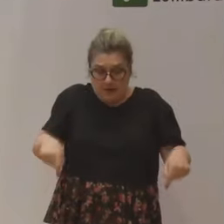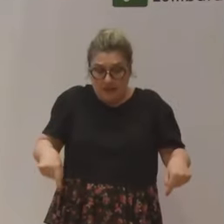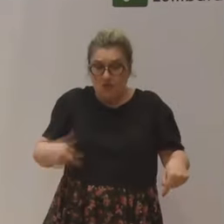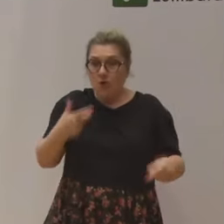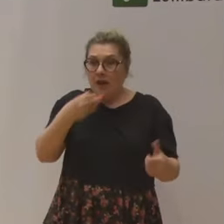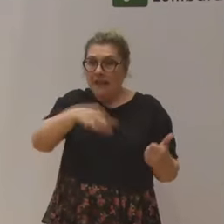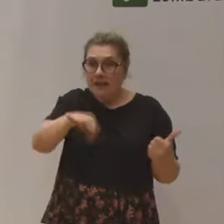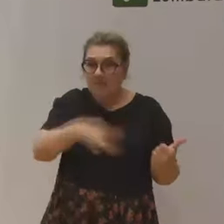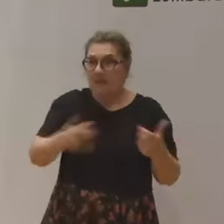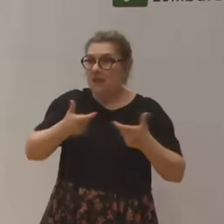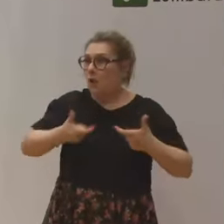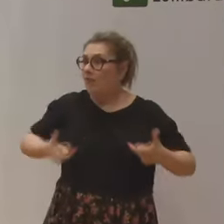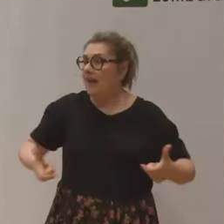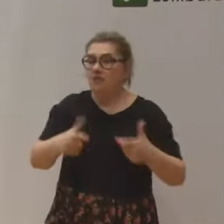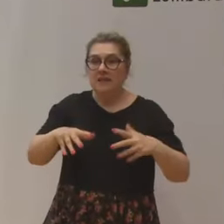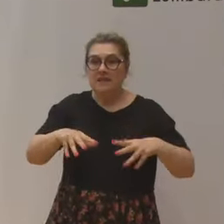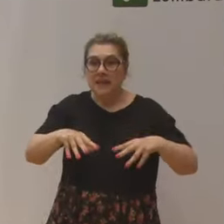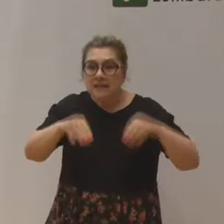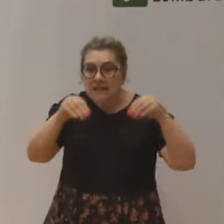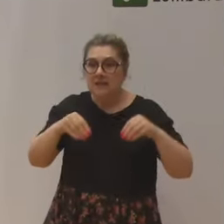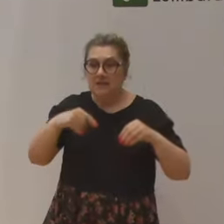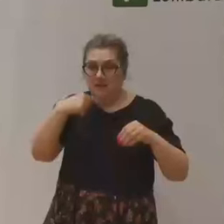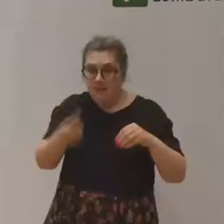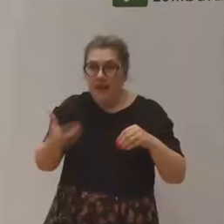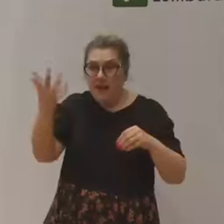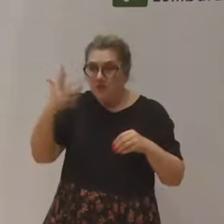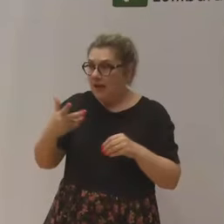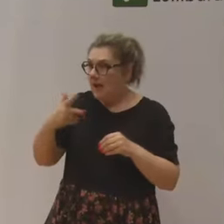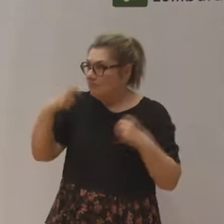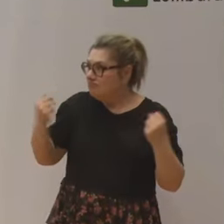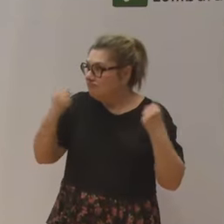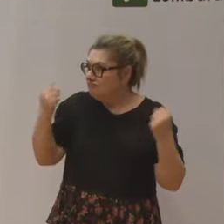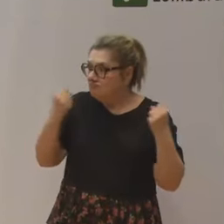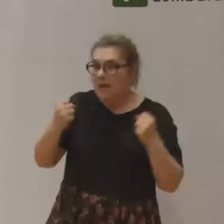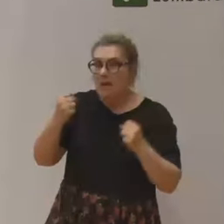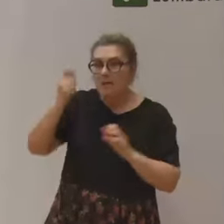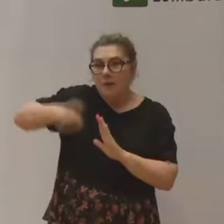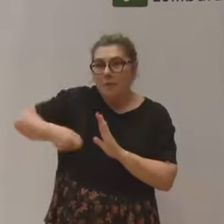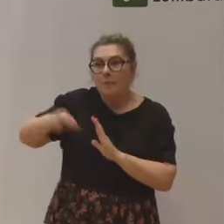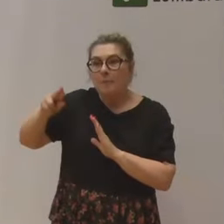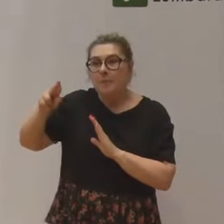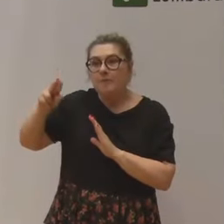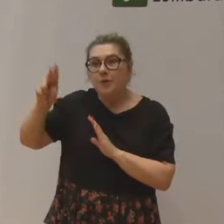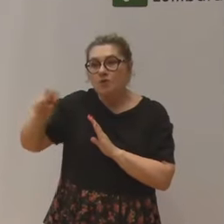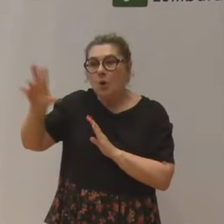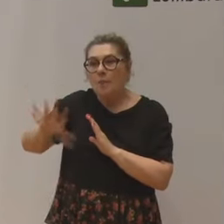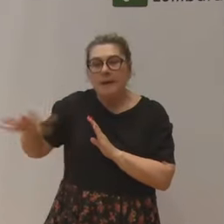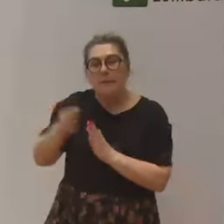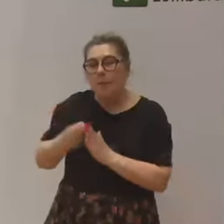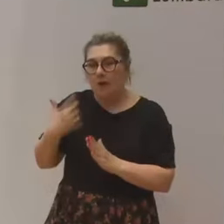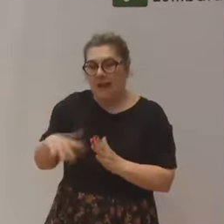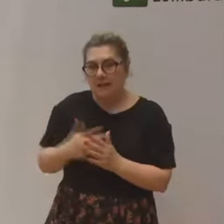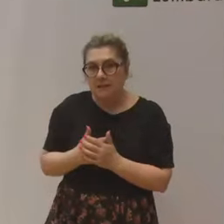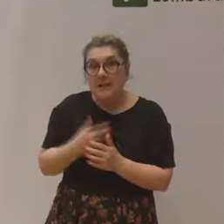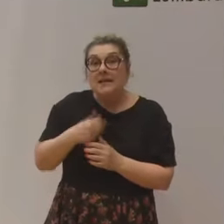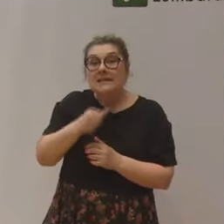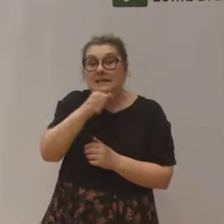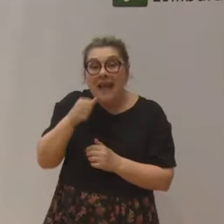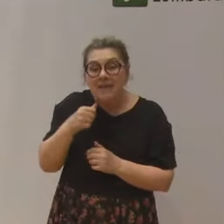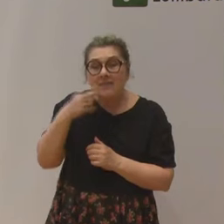interventi, convegni, iniziative come questo promesso dalla Regione Lombardia sono importanti, insomma, perché servono a richiamare